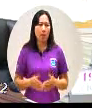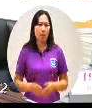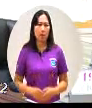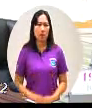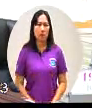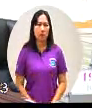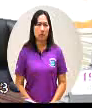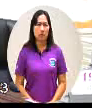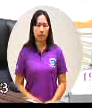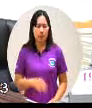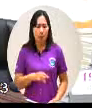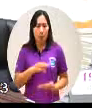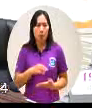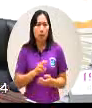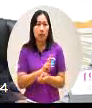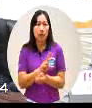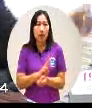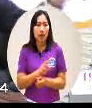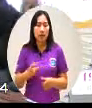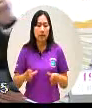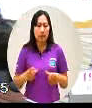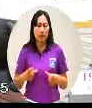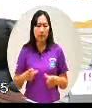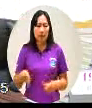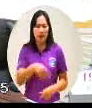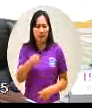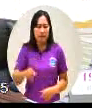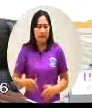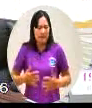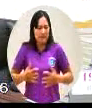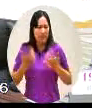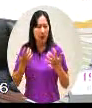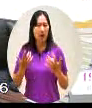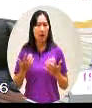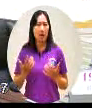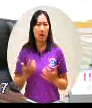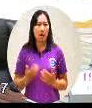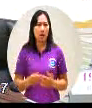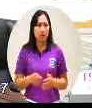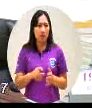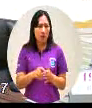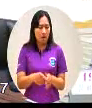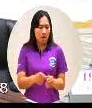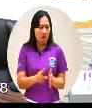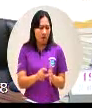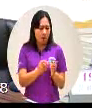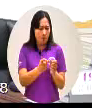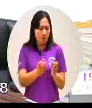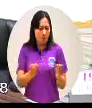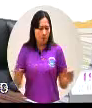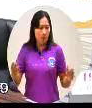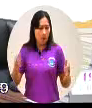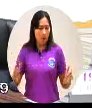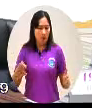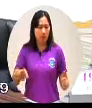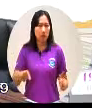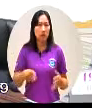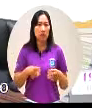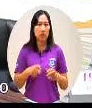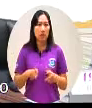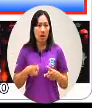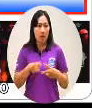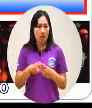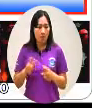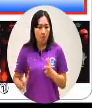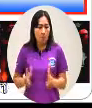讲到柠檬吼，柠檬人就一百多岁啦。长期这种的这个工厂伫柠檬，